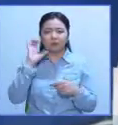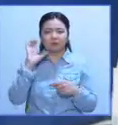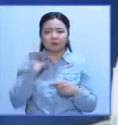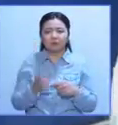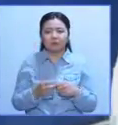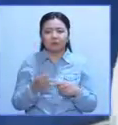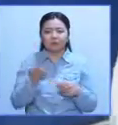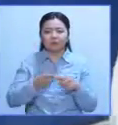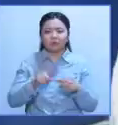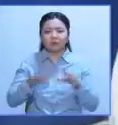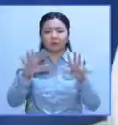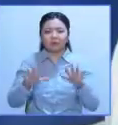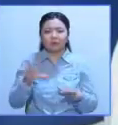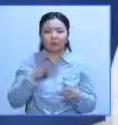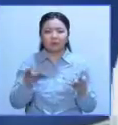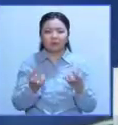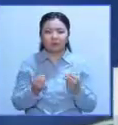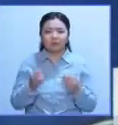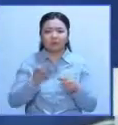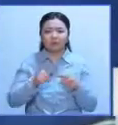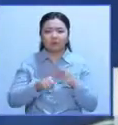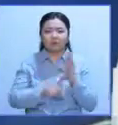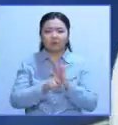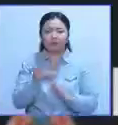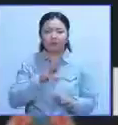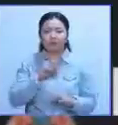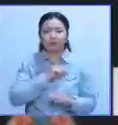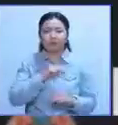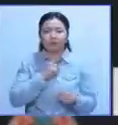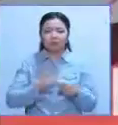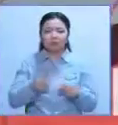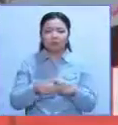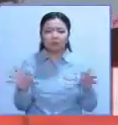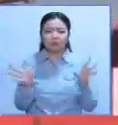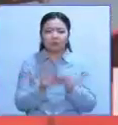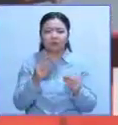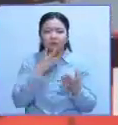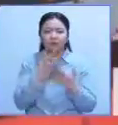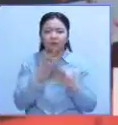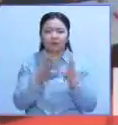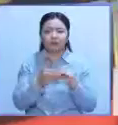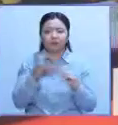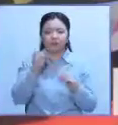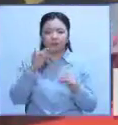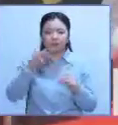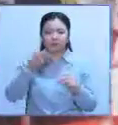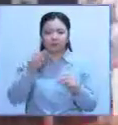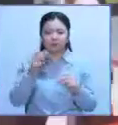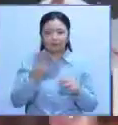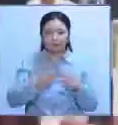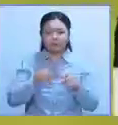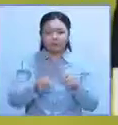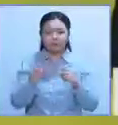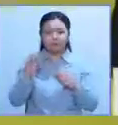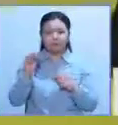оны орындап, оның арқасында мен жеңіске жеттім. Inuazi System бөлімінде Роман Шатылов, Николай Карпик және